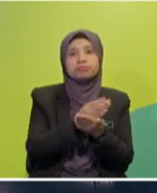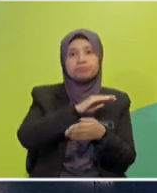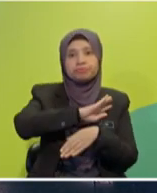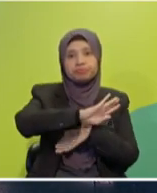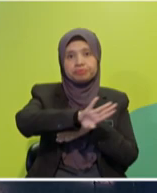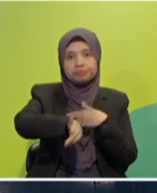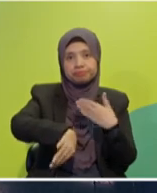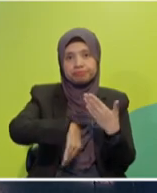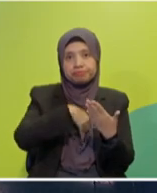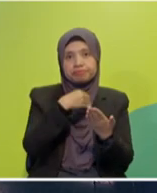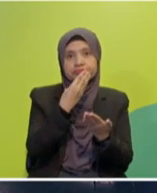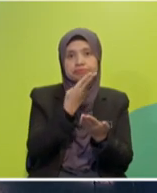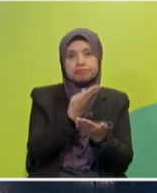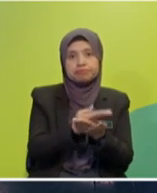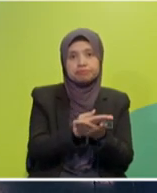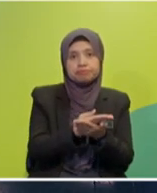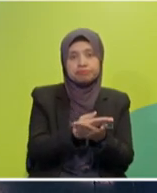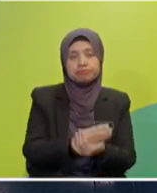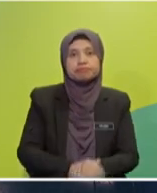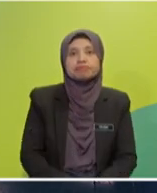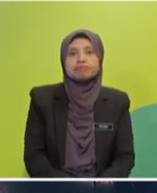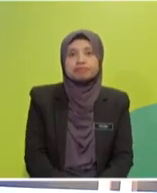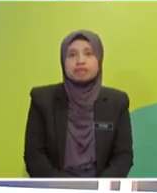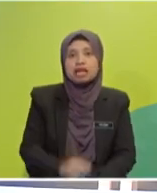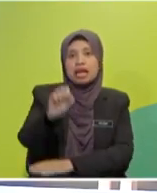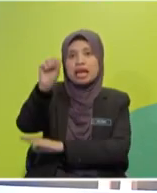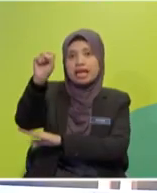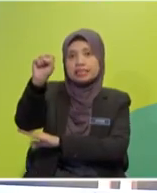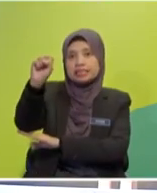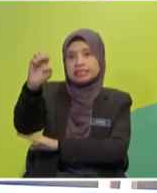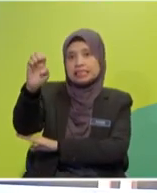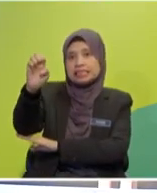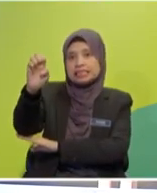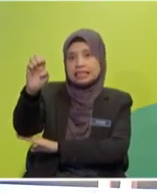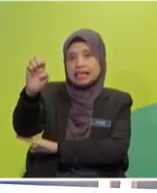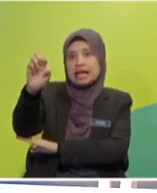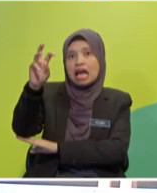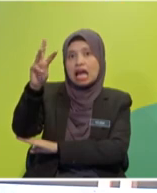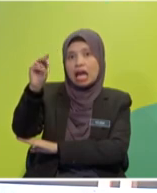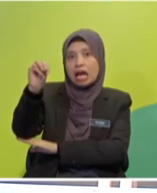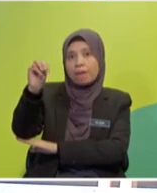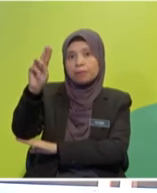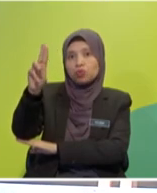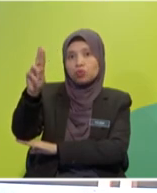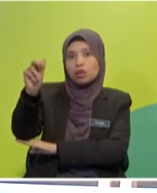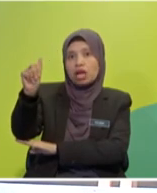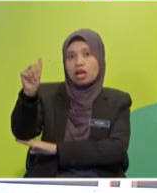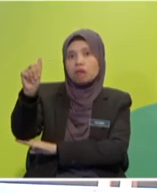Semua. Semua. Semua di sini, cikgu. Ya, yeah, betul. Baik.